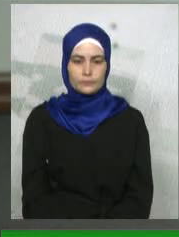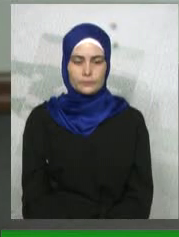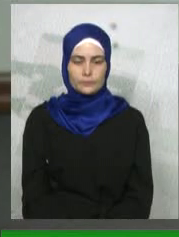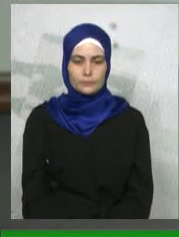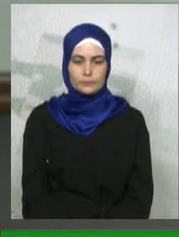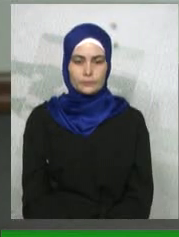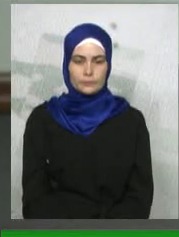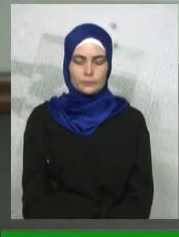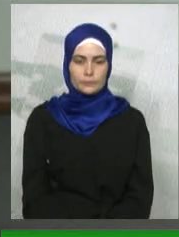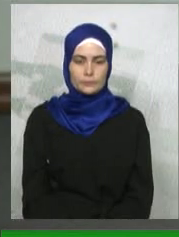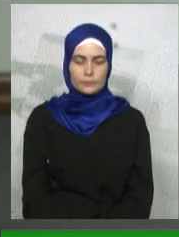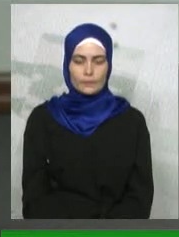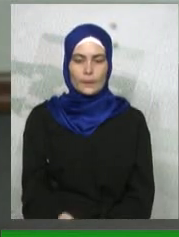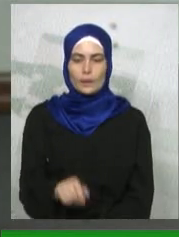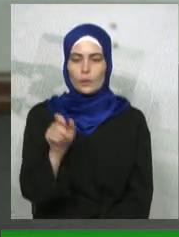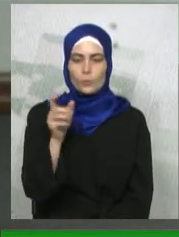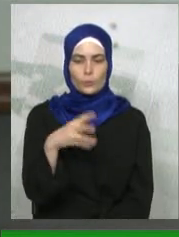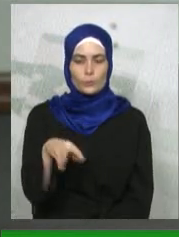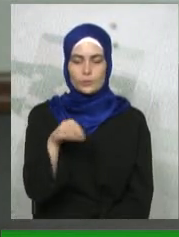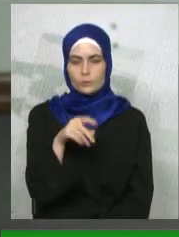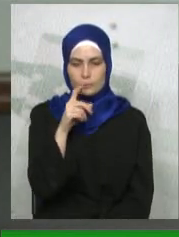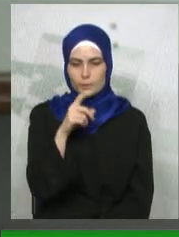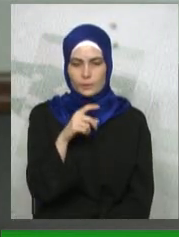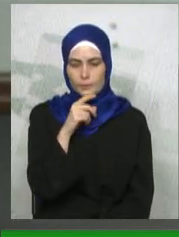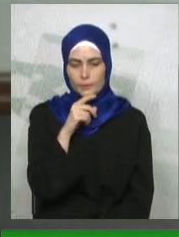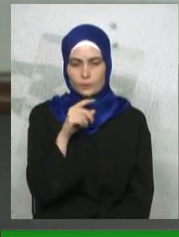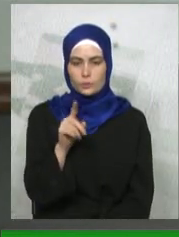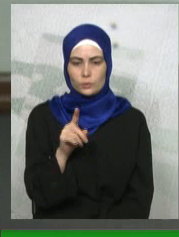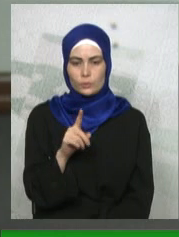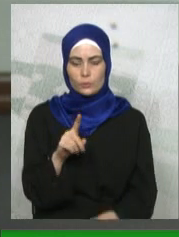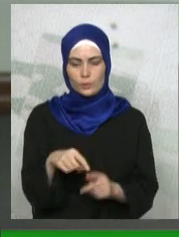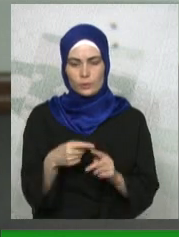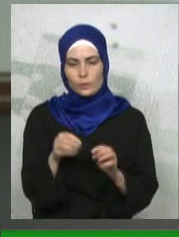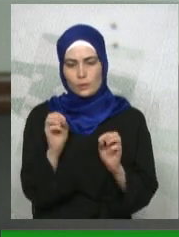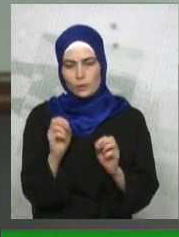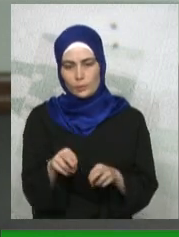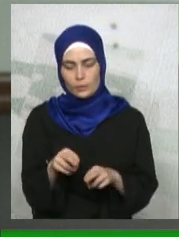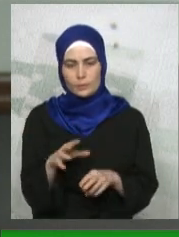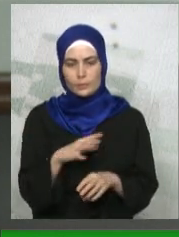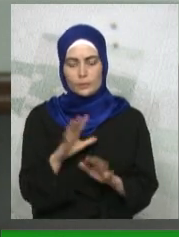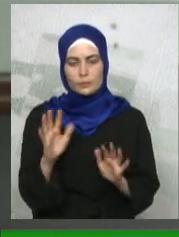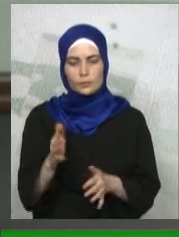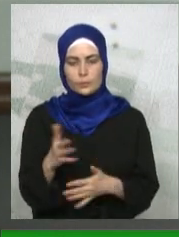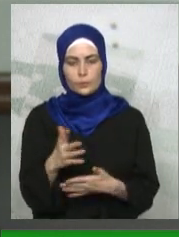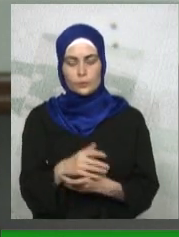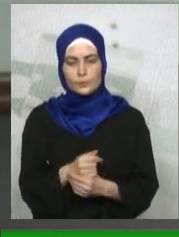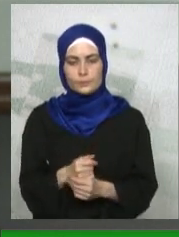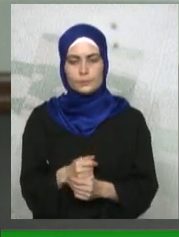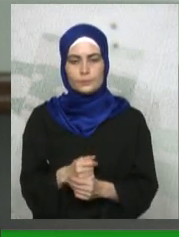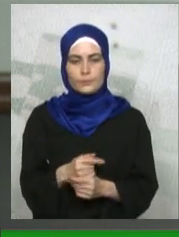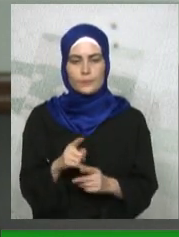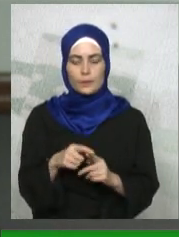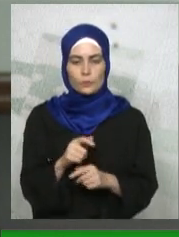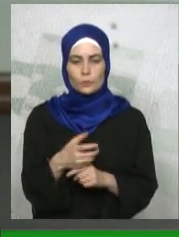понимают, но это последствия, которые могут быть, которым может это привести, тем более были у нас случаи. Это, мне кажется, гораздо